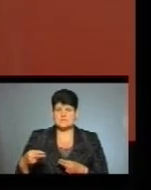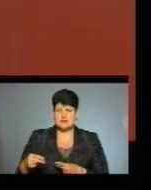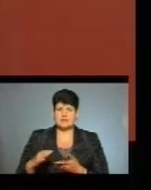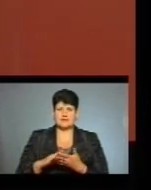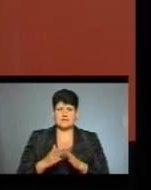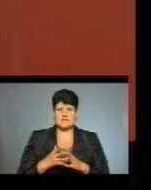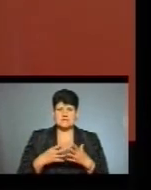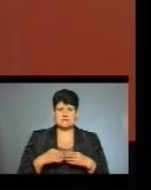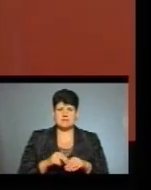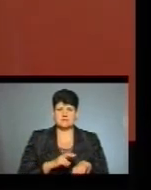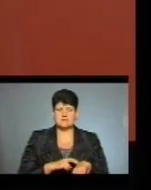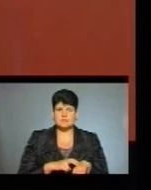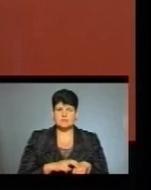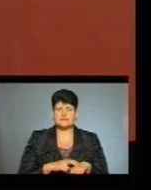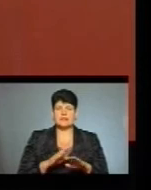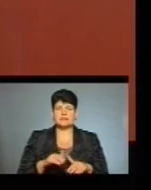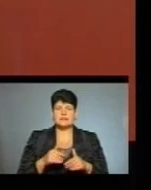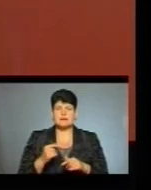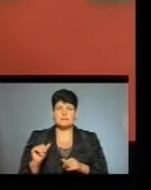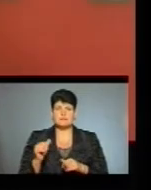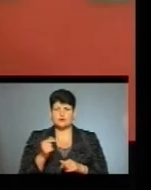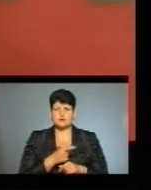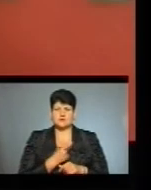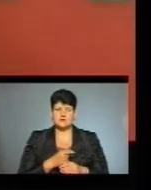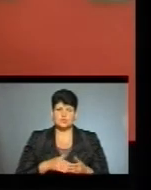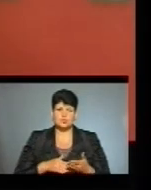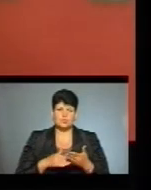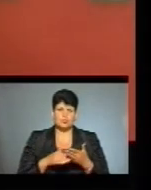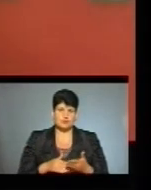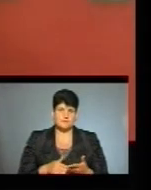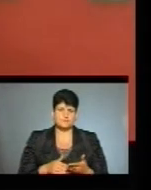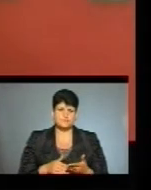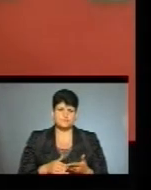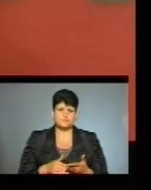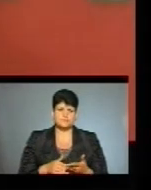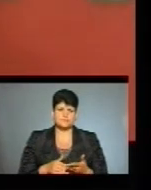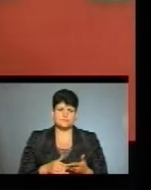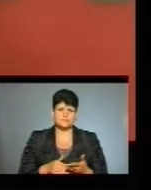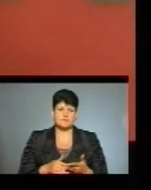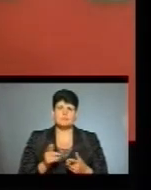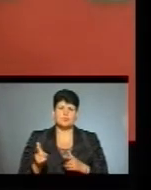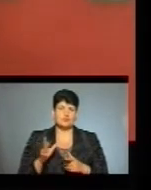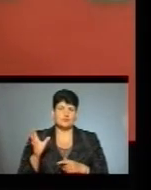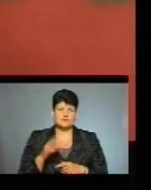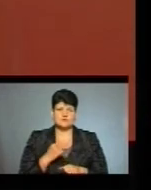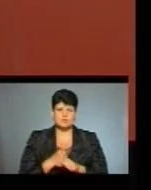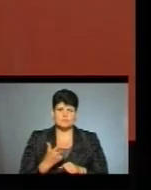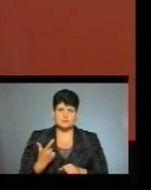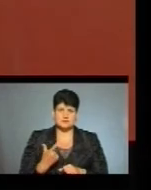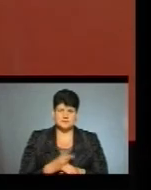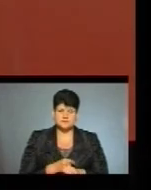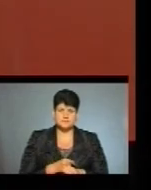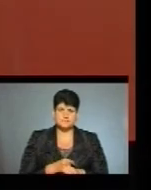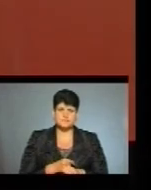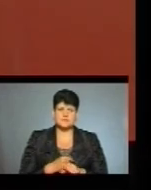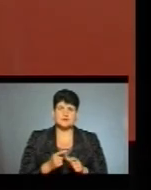з сімейними лікарями на надання первинної медичної допомоги. Ми готові їм всім зробити це